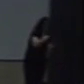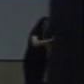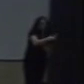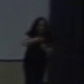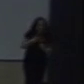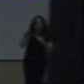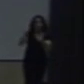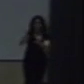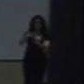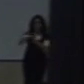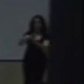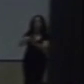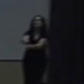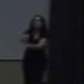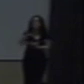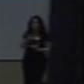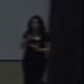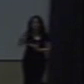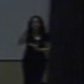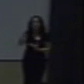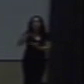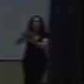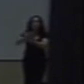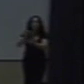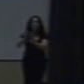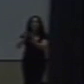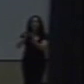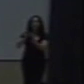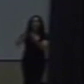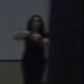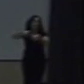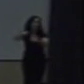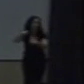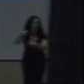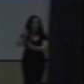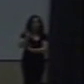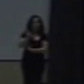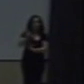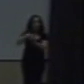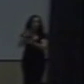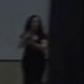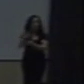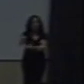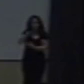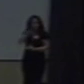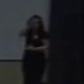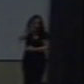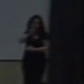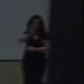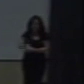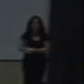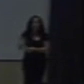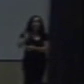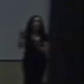l'anàlisi que han fet aquests periodistes, no? Jo crec que això està canviant, no? Perquè la informació